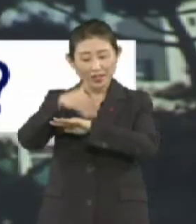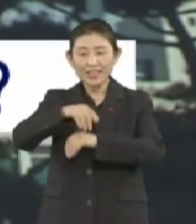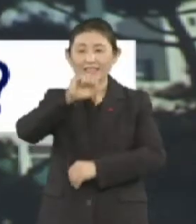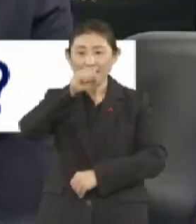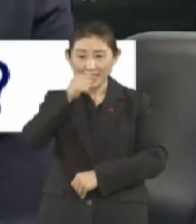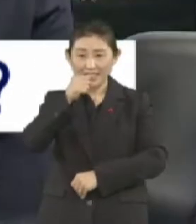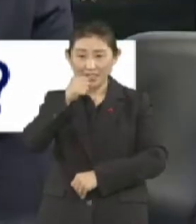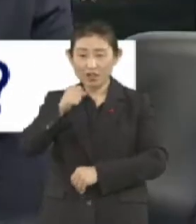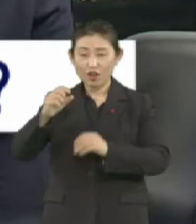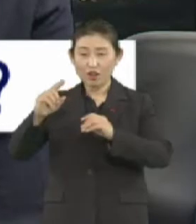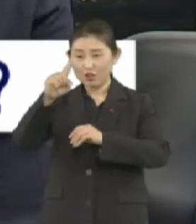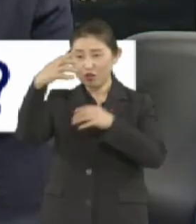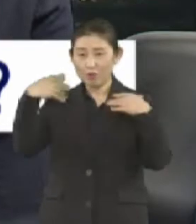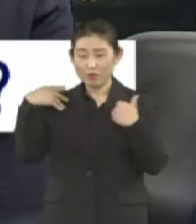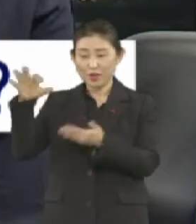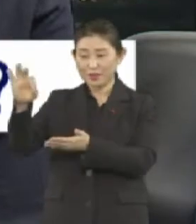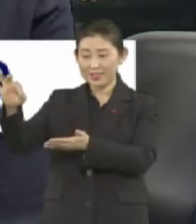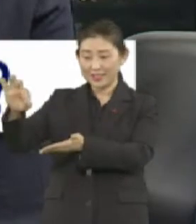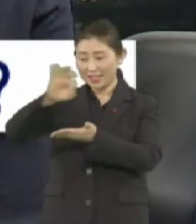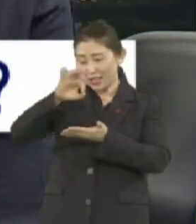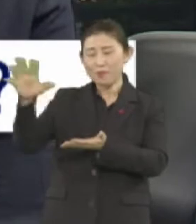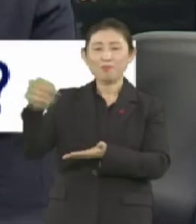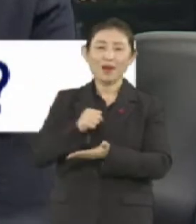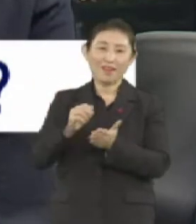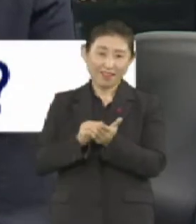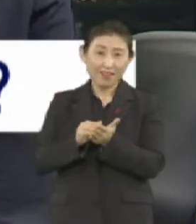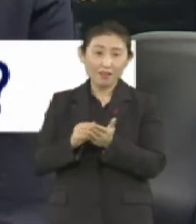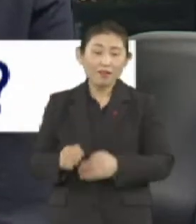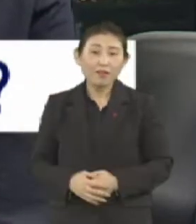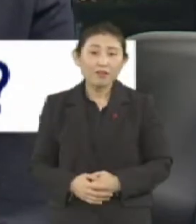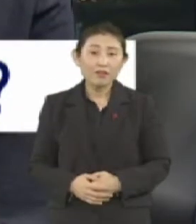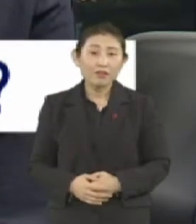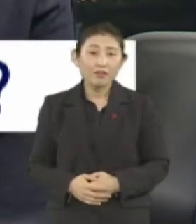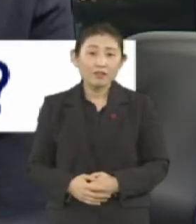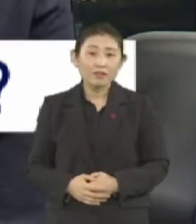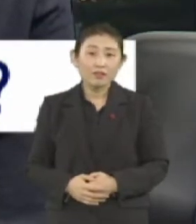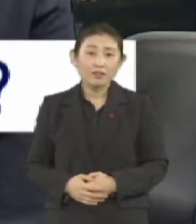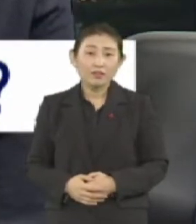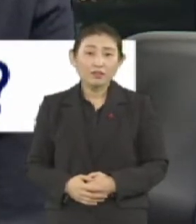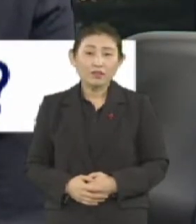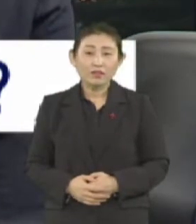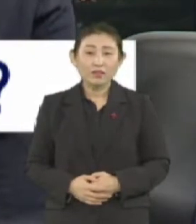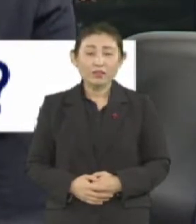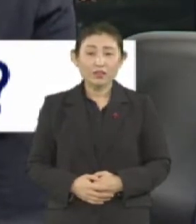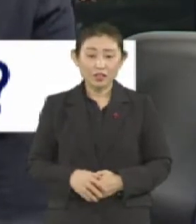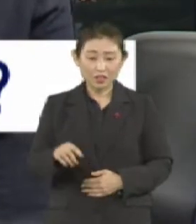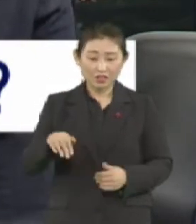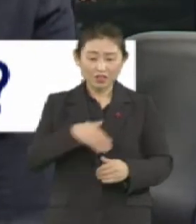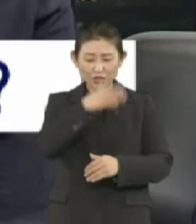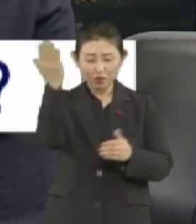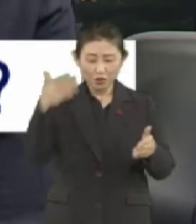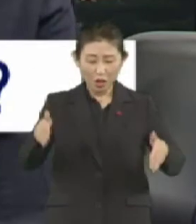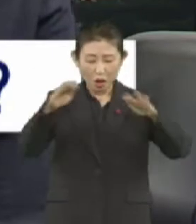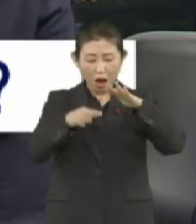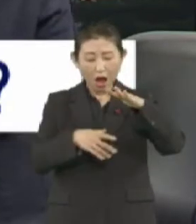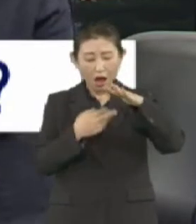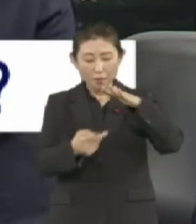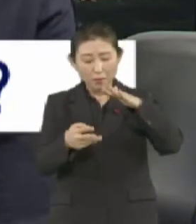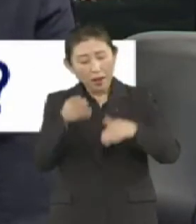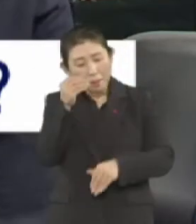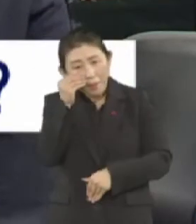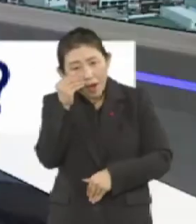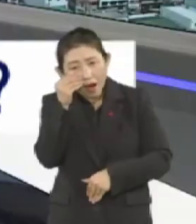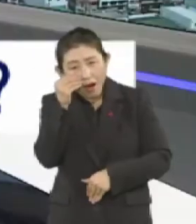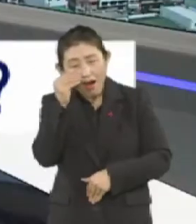예산도 국가 사업에 반영이 됐습니다. 이렇게 되면 충남 도청사가 그동안 빈 공간으로 남아있던